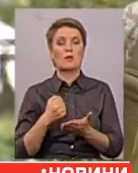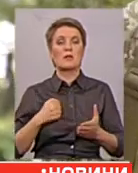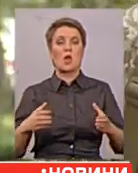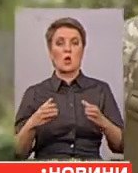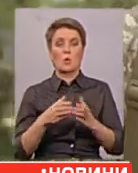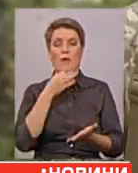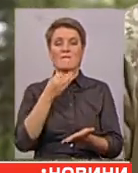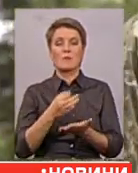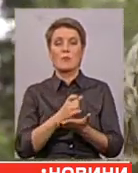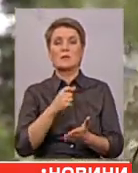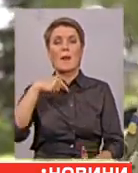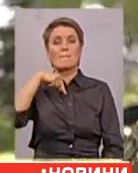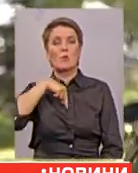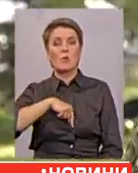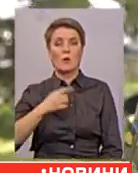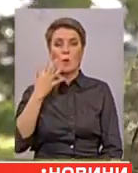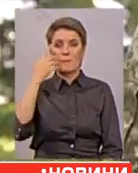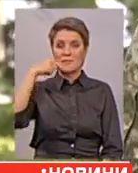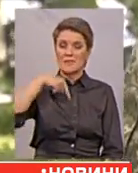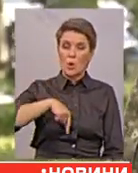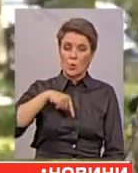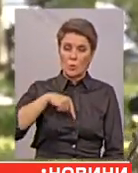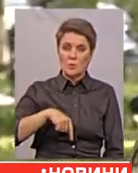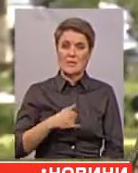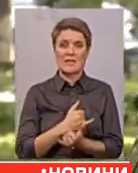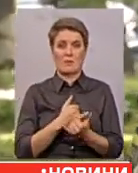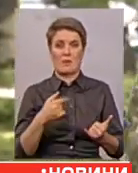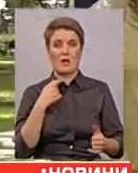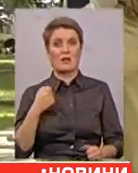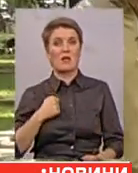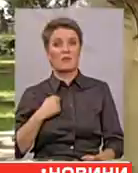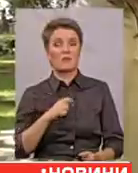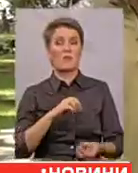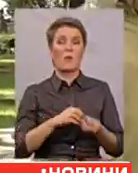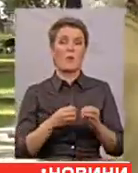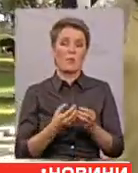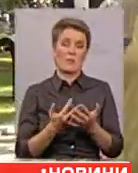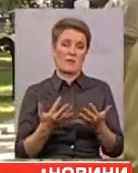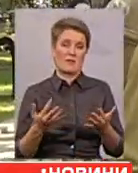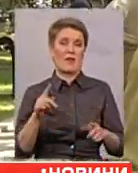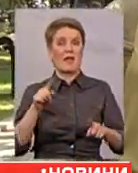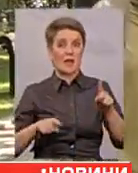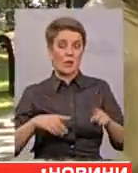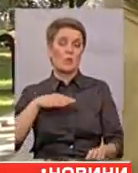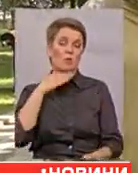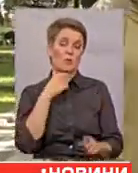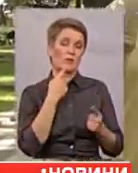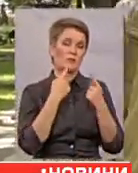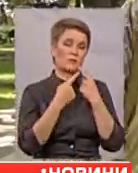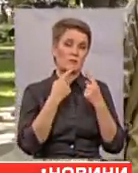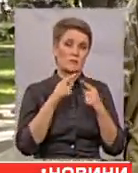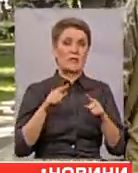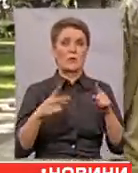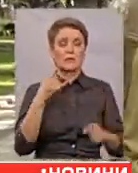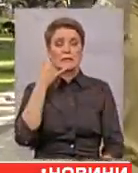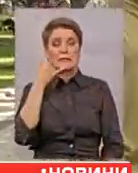за морально-психологічне забезпечення. Каже, проблеми в армійців бувають різні. Інколи вистачить розмови, інколи треба дзвонити рідним